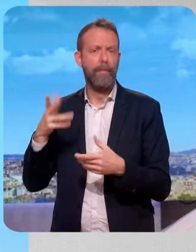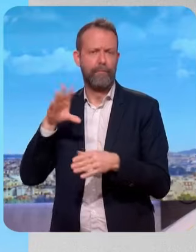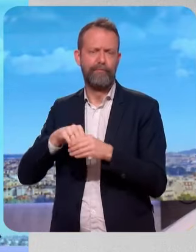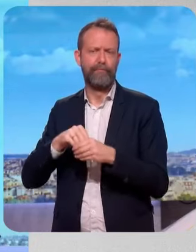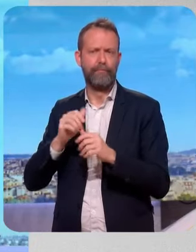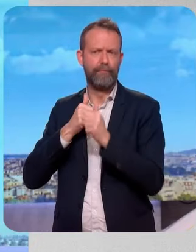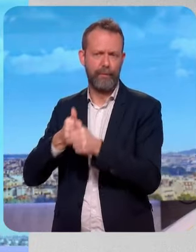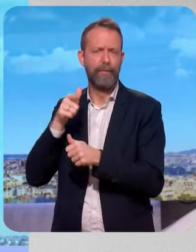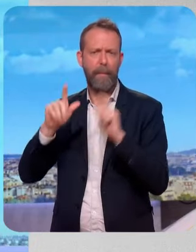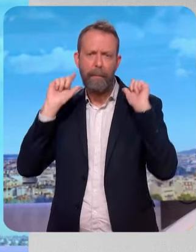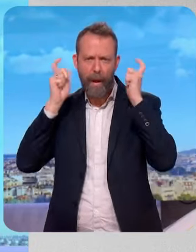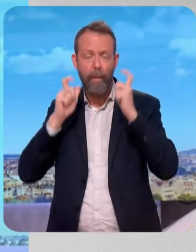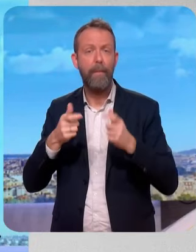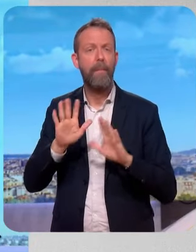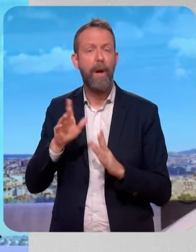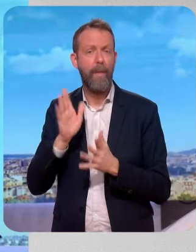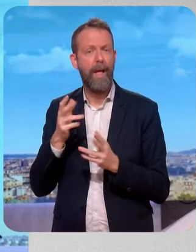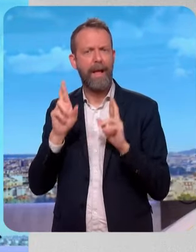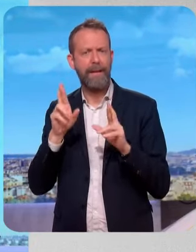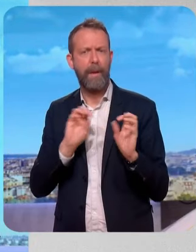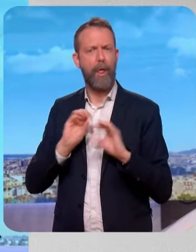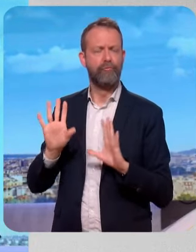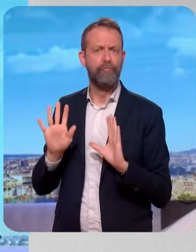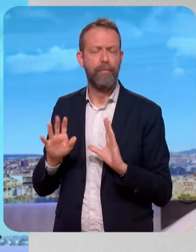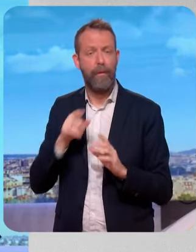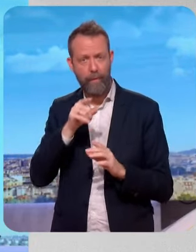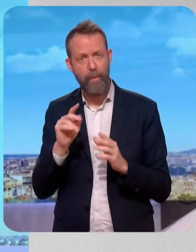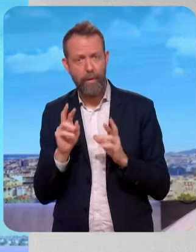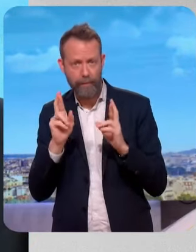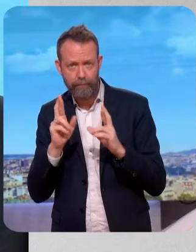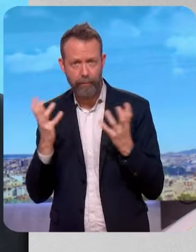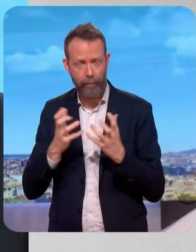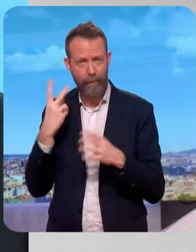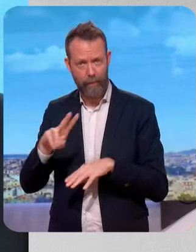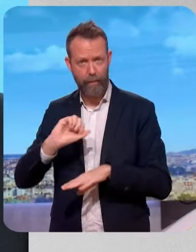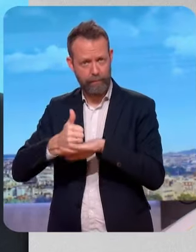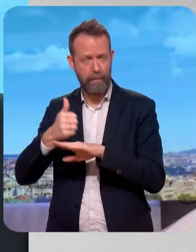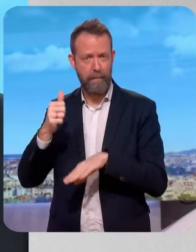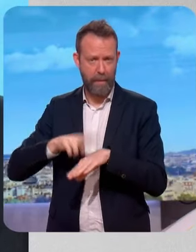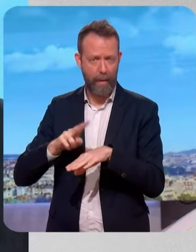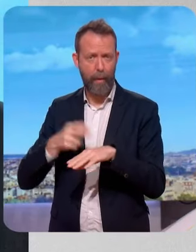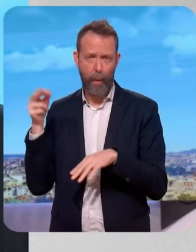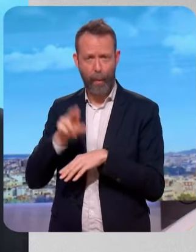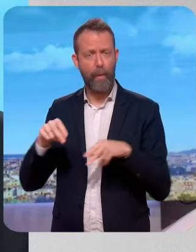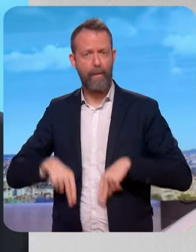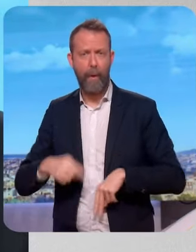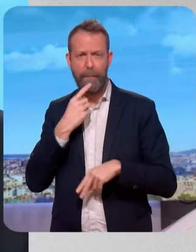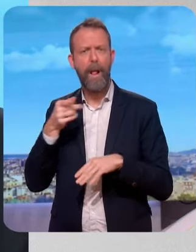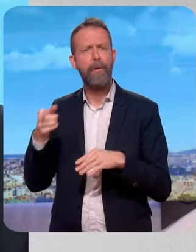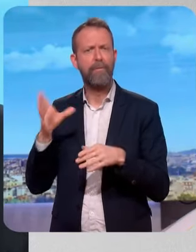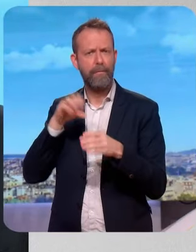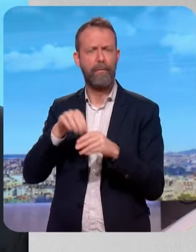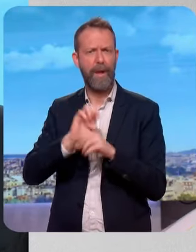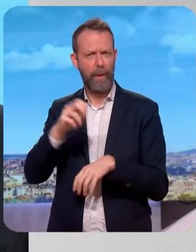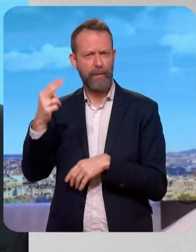est poursuivi, mais il espère une relaxe. Est-ce que vous souhaitez que votre patron, François Bayrou, revienne dans un gouvernement? On parle de lui à l'Éducation